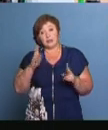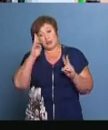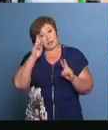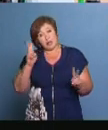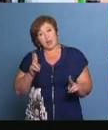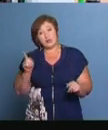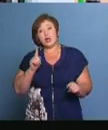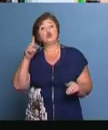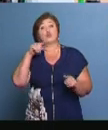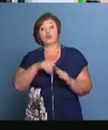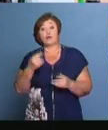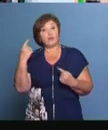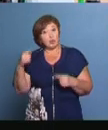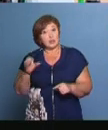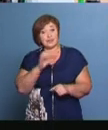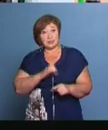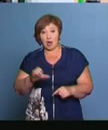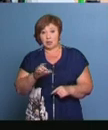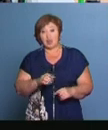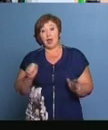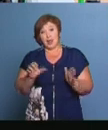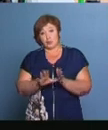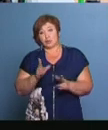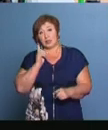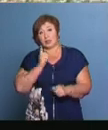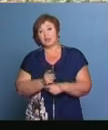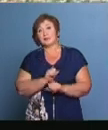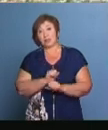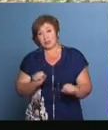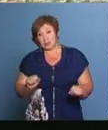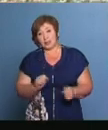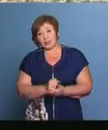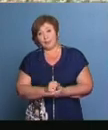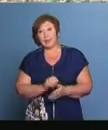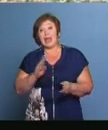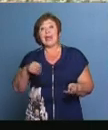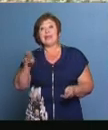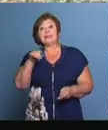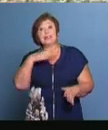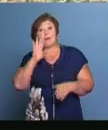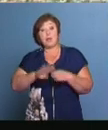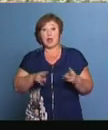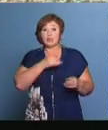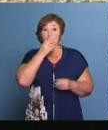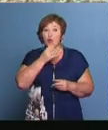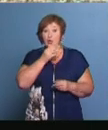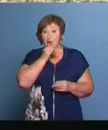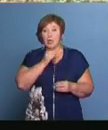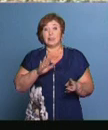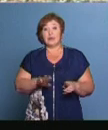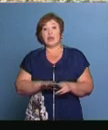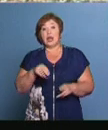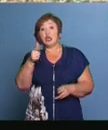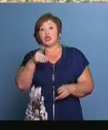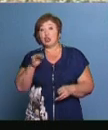Федерации. Но в других странах после проведения их исследований их запретили. Дым без огня ценят три друга – вейпера, студента и ЖГТУ.